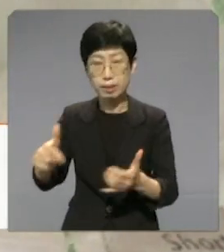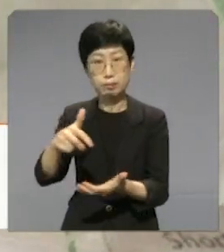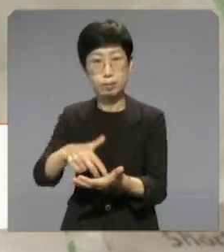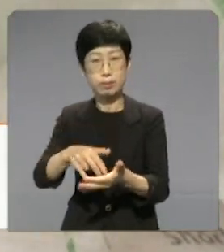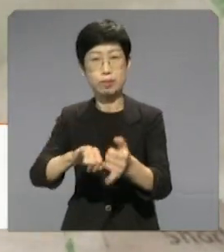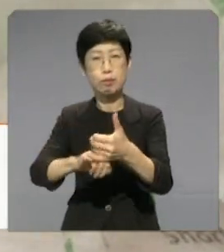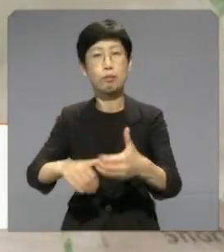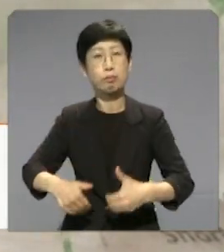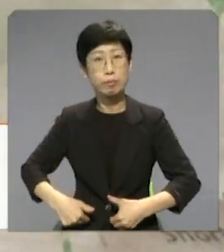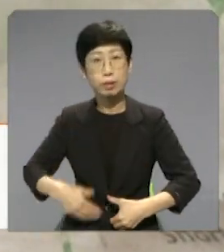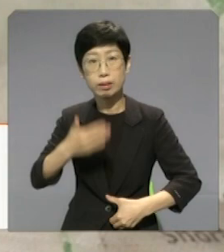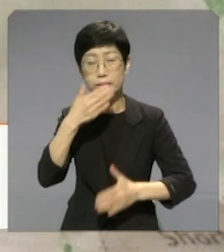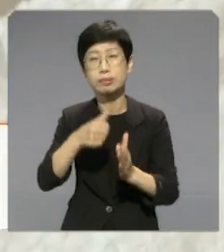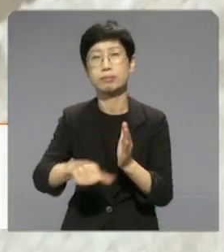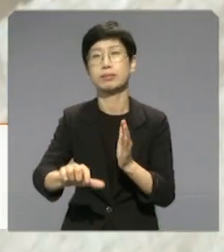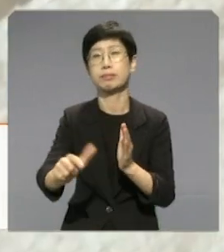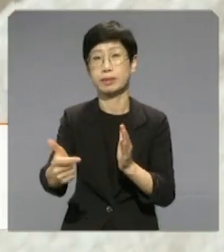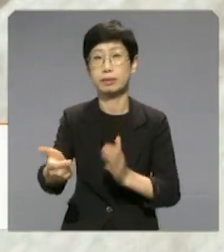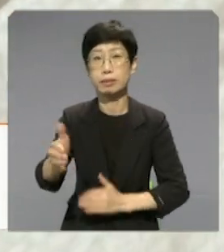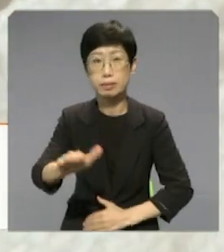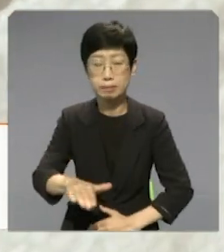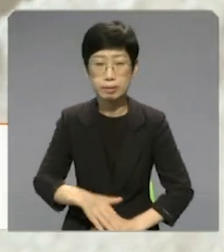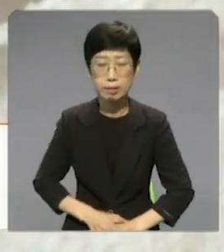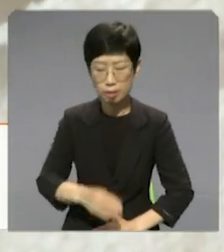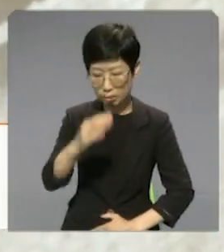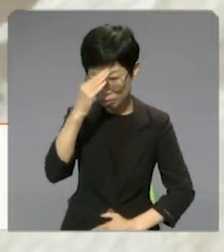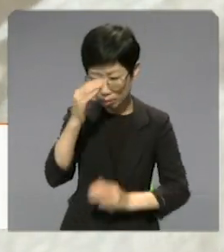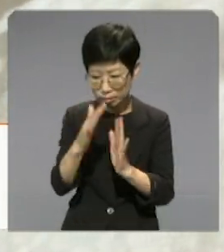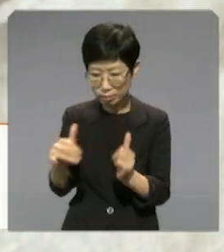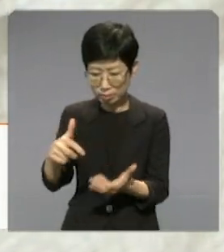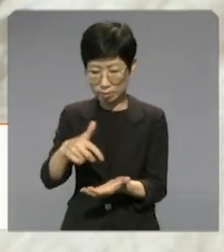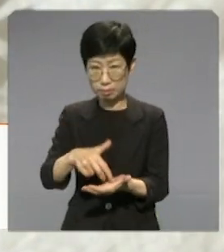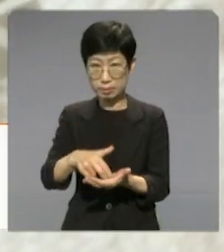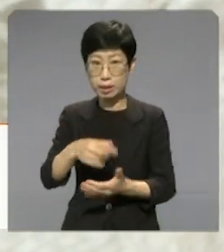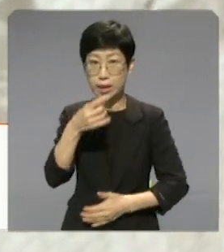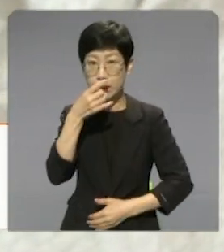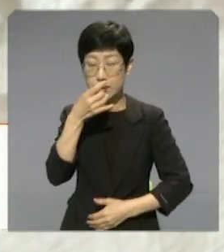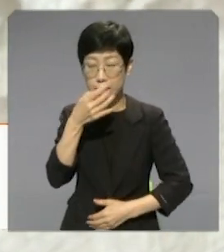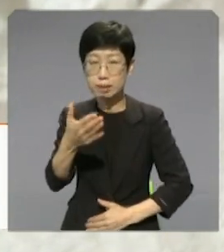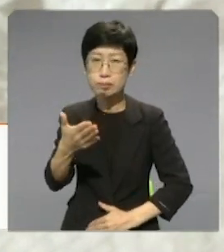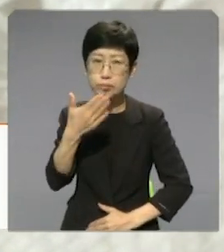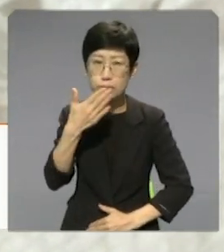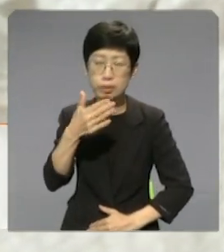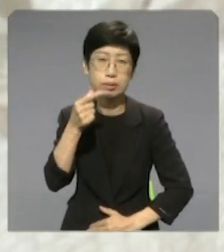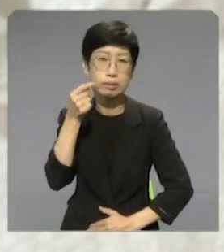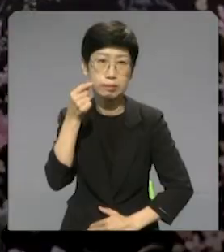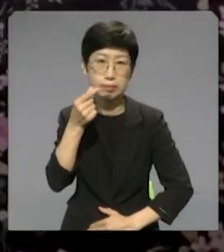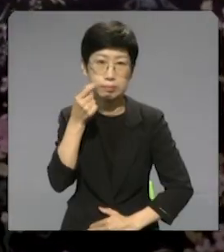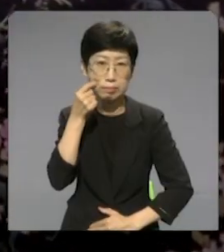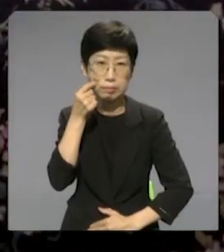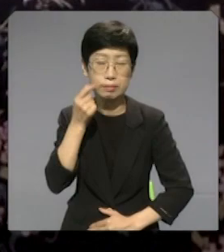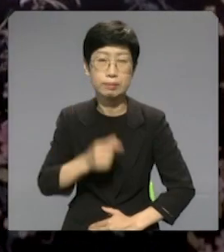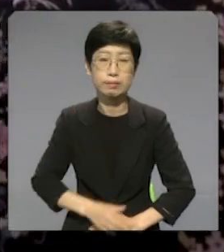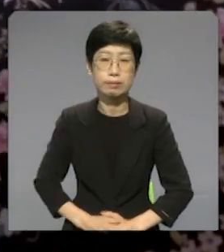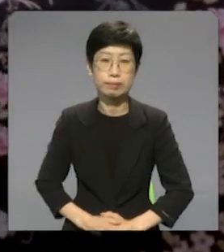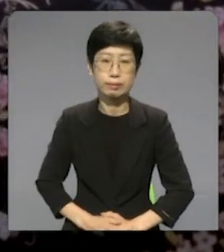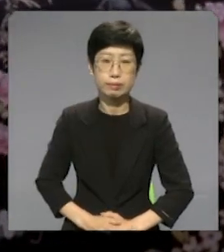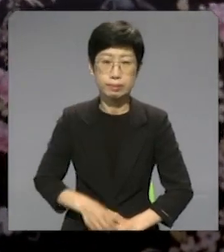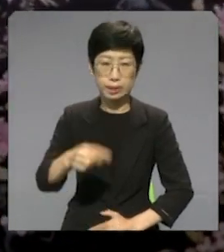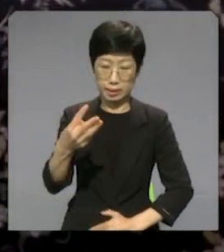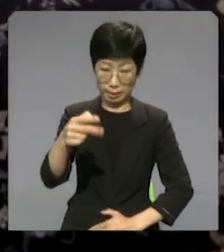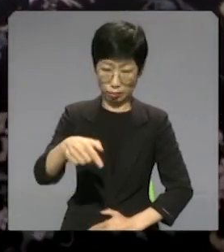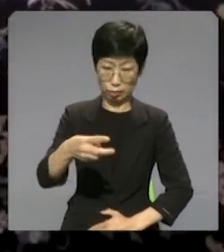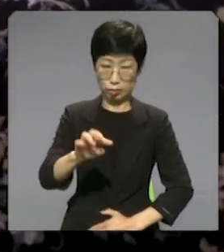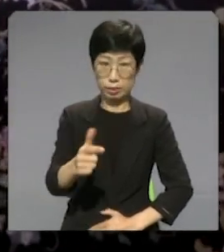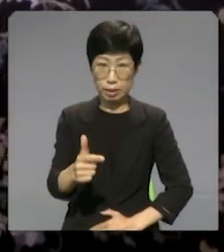필수 식료품이 아닙니다 하지만 셀리악병 환자에겐 쌀 섭취는 선택이 아닌 필수 글루텐이